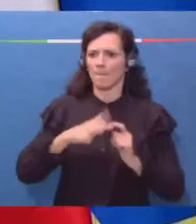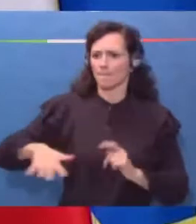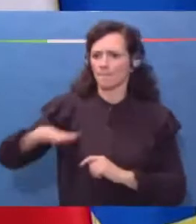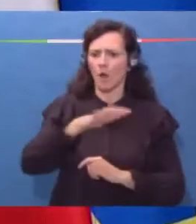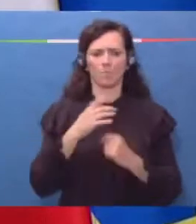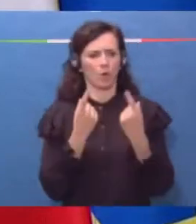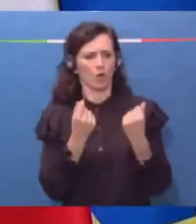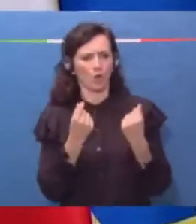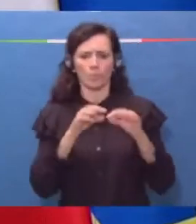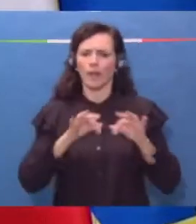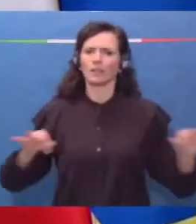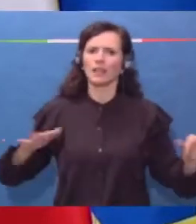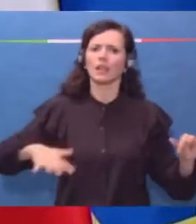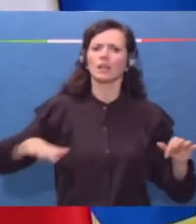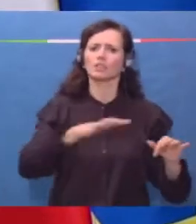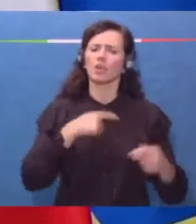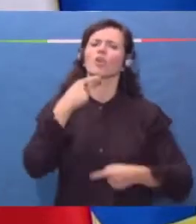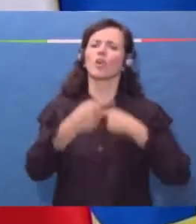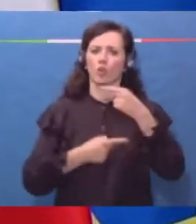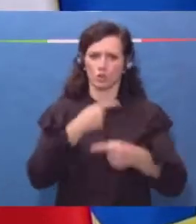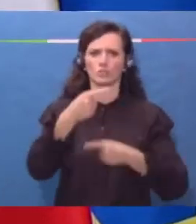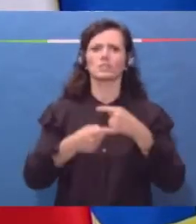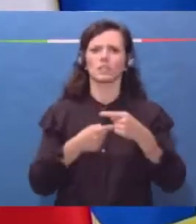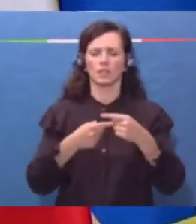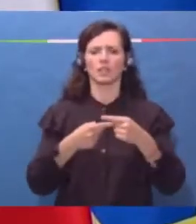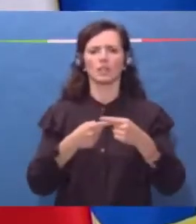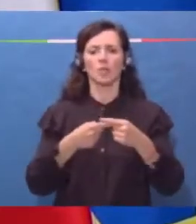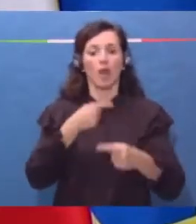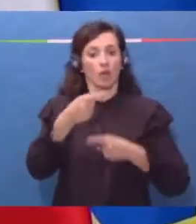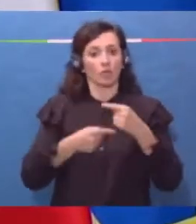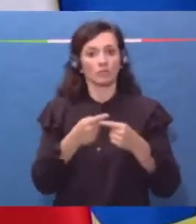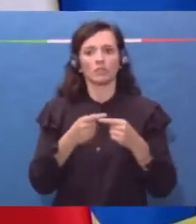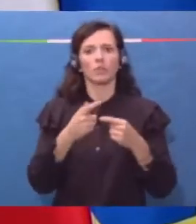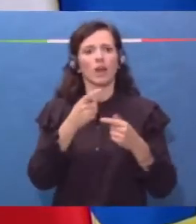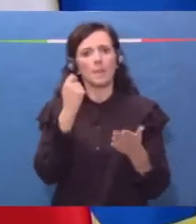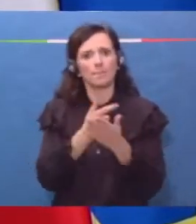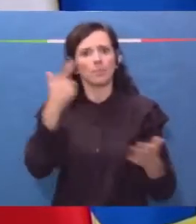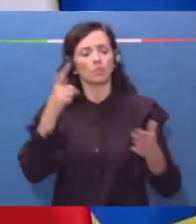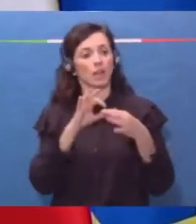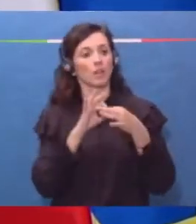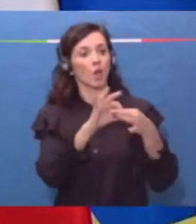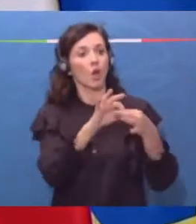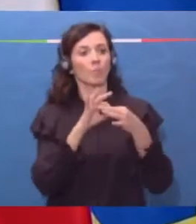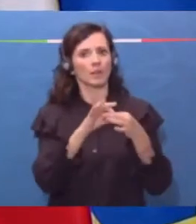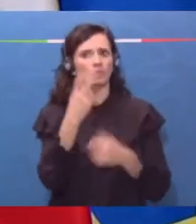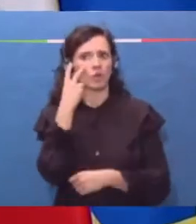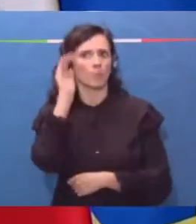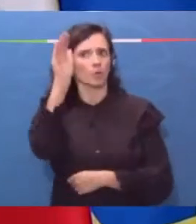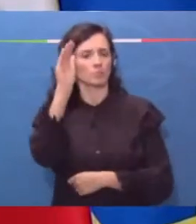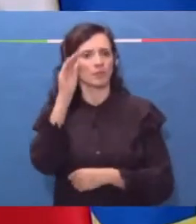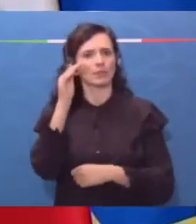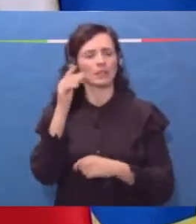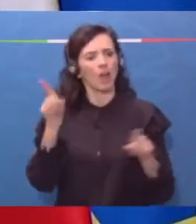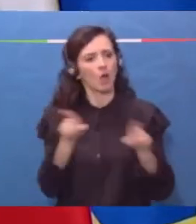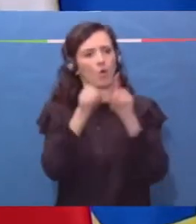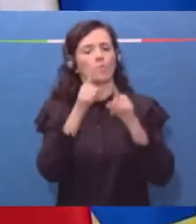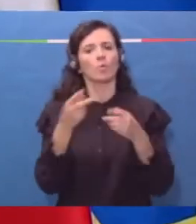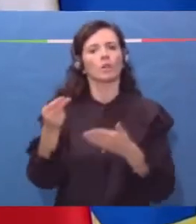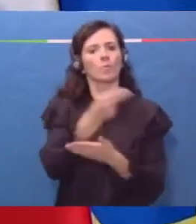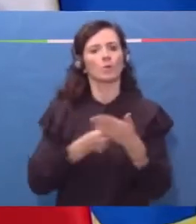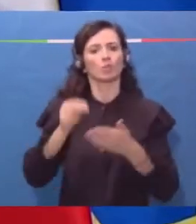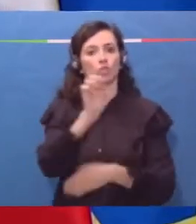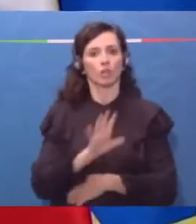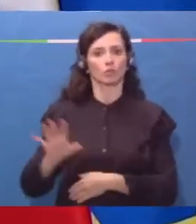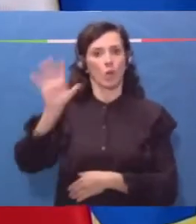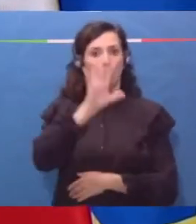nostri territori, e inserire risolutamente le nostre cooperazioni nella prospettiva della nostra ambizione comune per il progetto europeo, e ancora